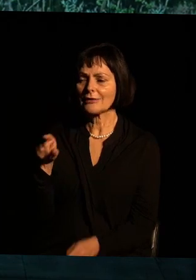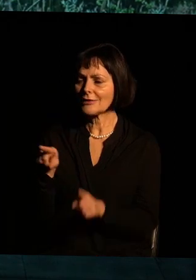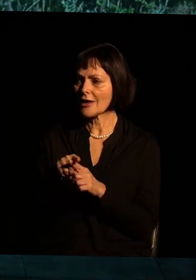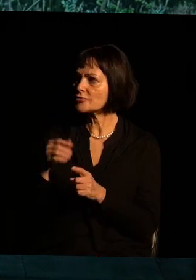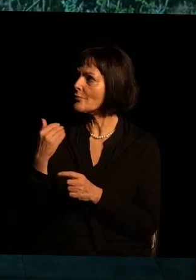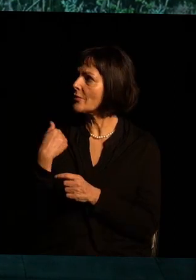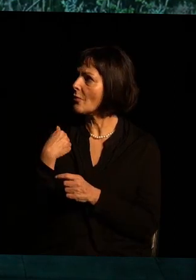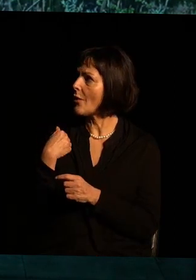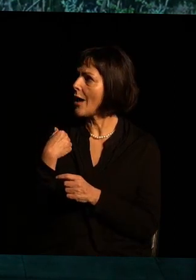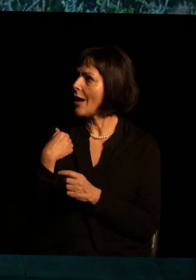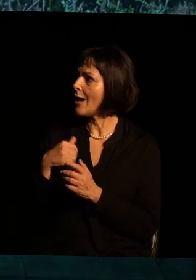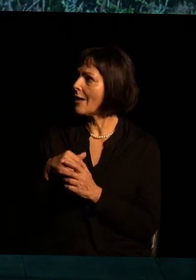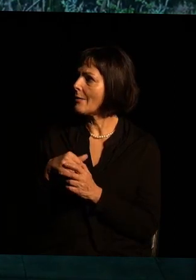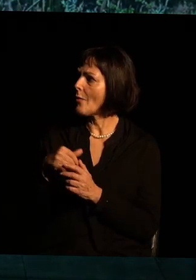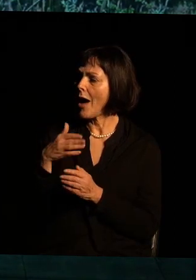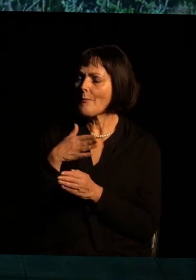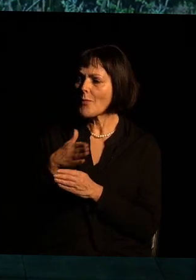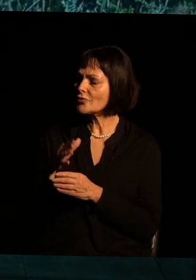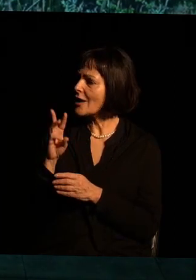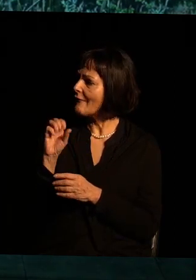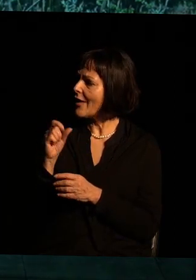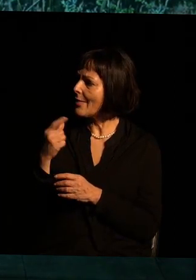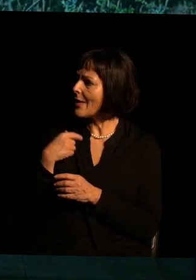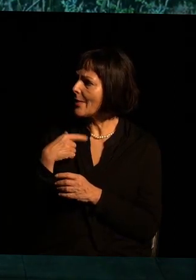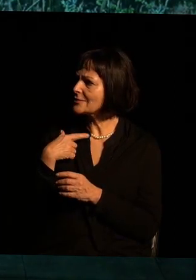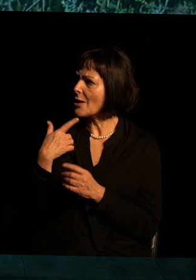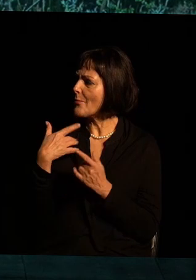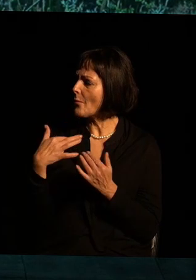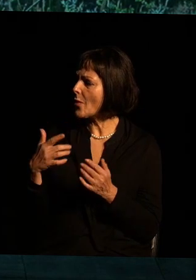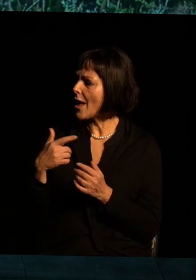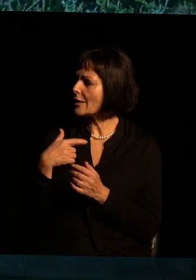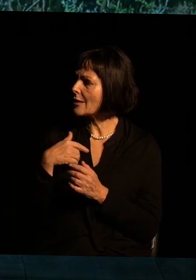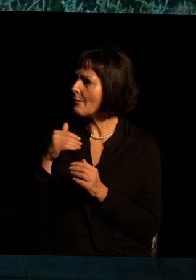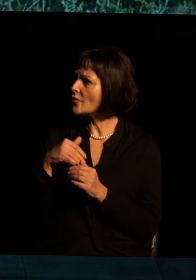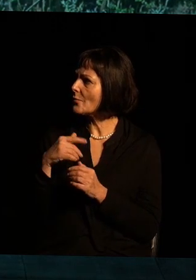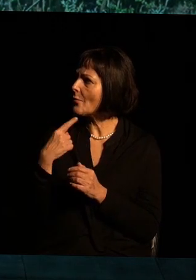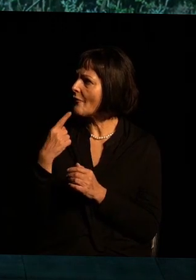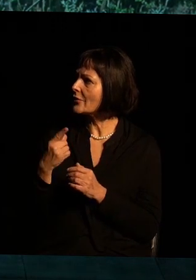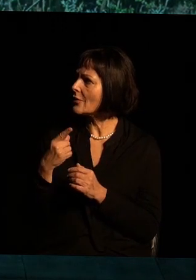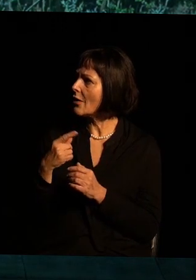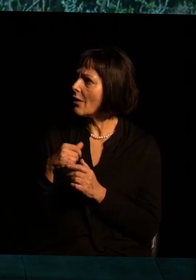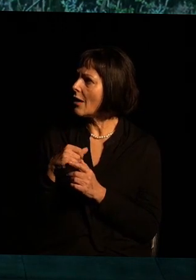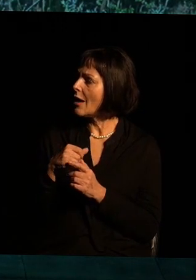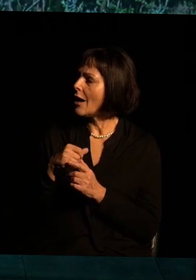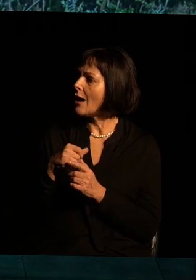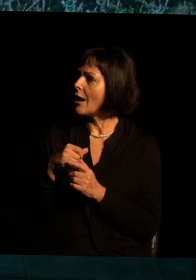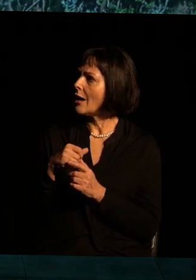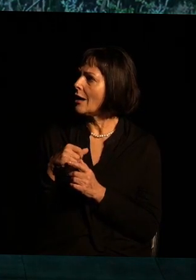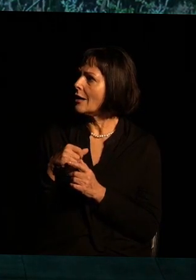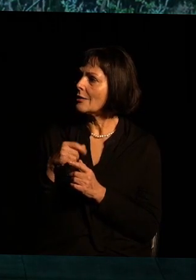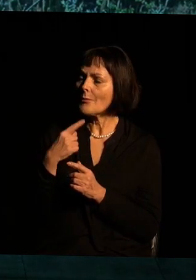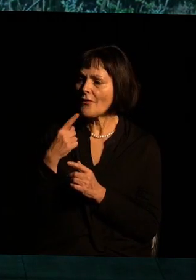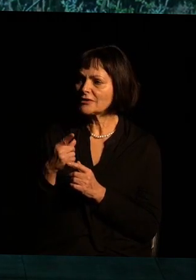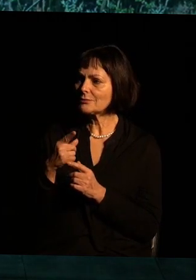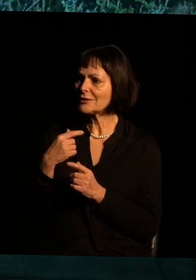była. To była, można powiedzieć, taka późna Wanda. Ja wiem, że to jest niepopularne i może to się w ogóle nie powinno tak mówić, nie wiem, ale ale to